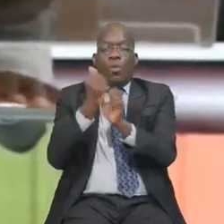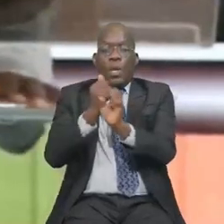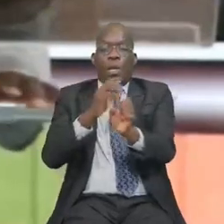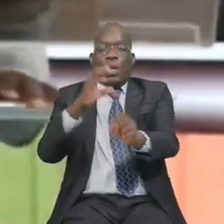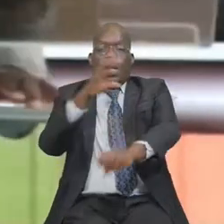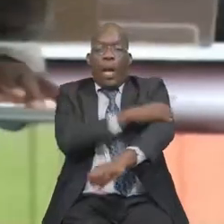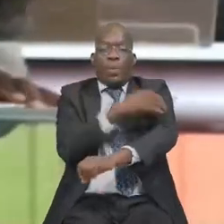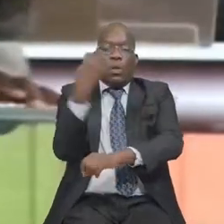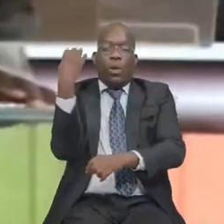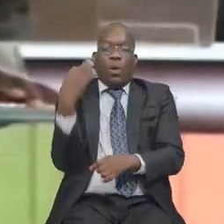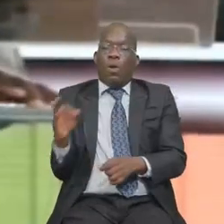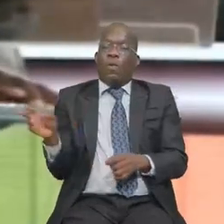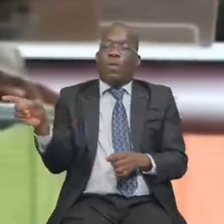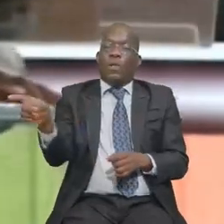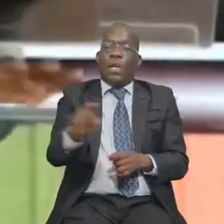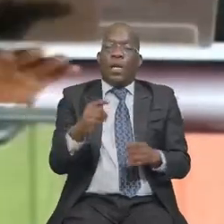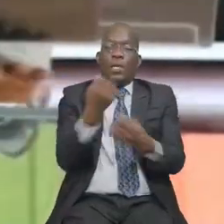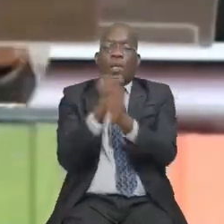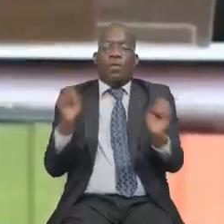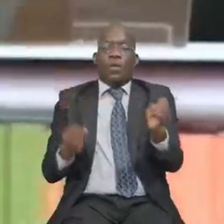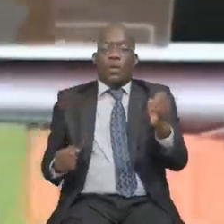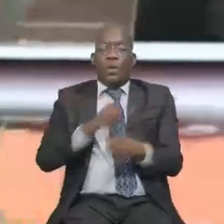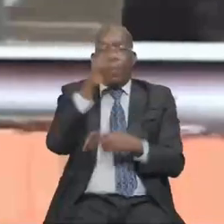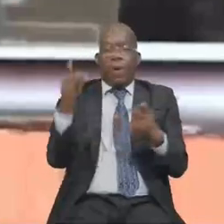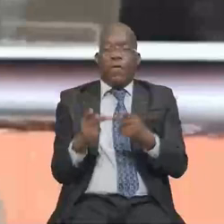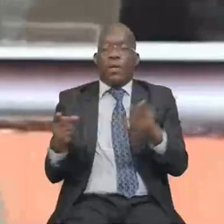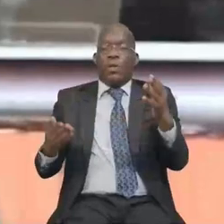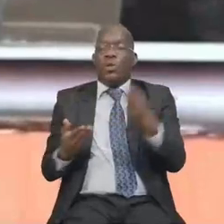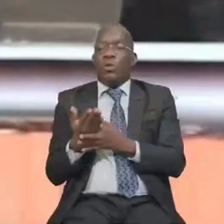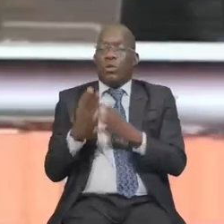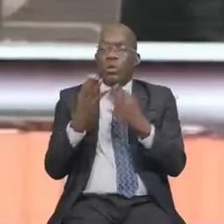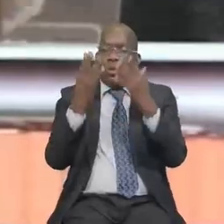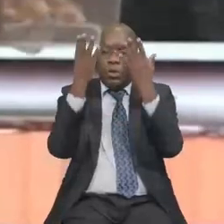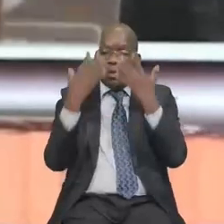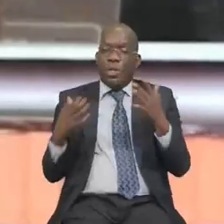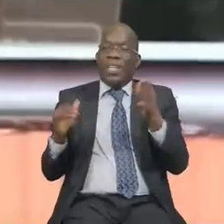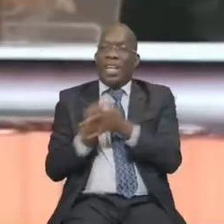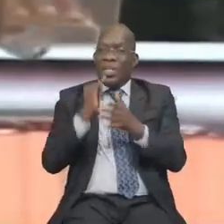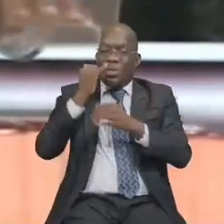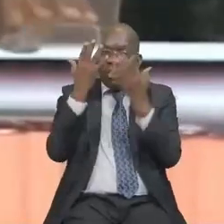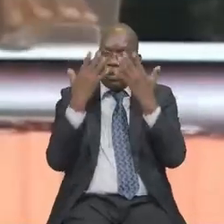éleva à la perfection par les souffrances le prince de leur salut. La souffrance de la croix